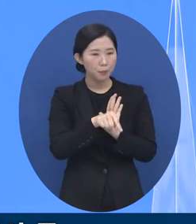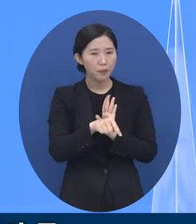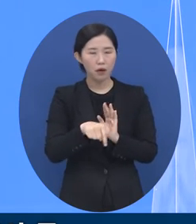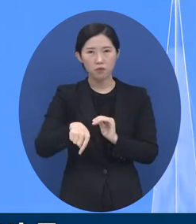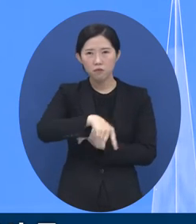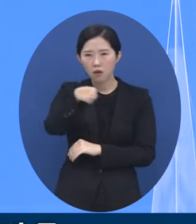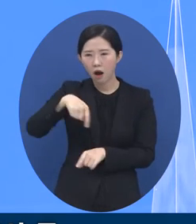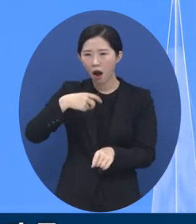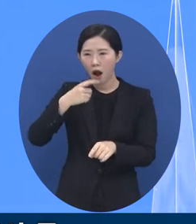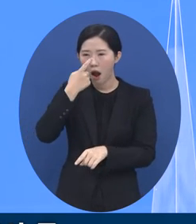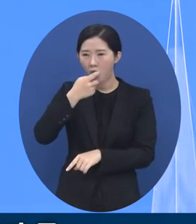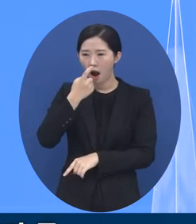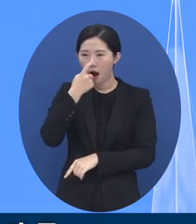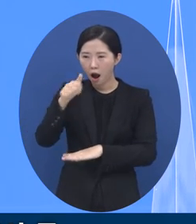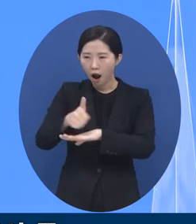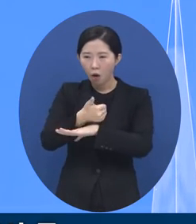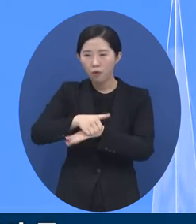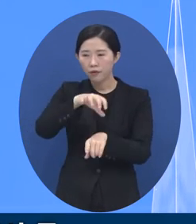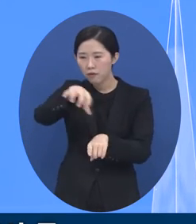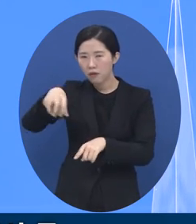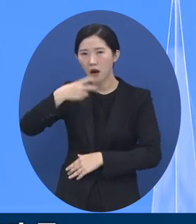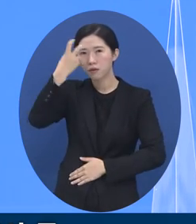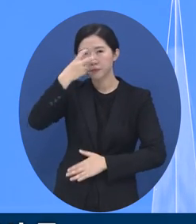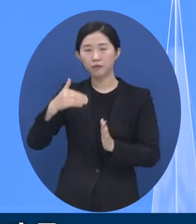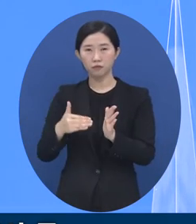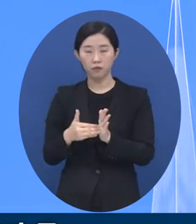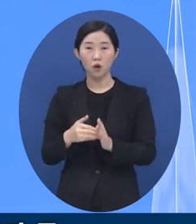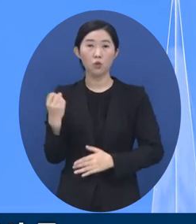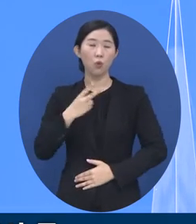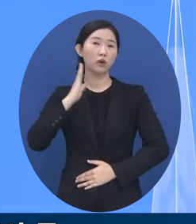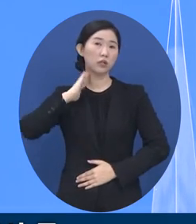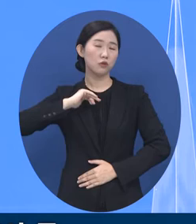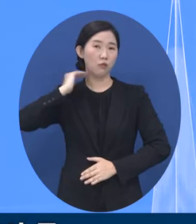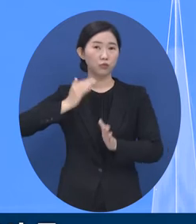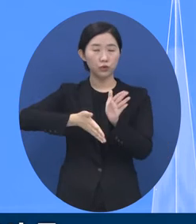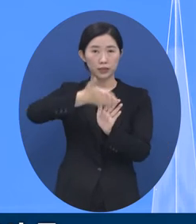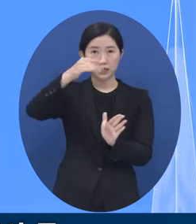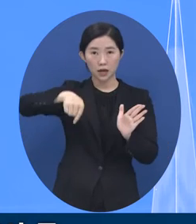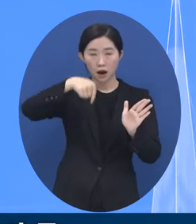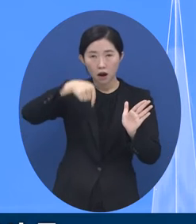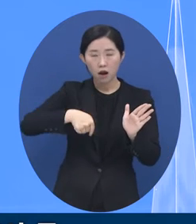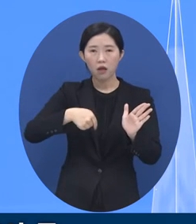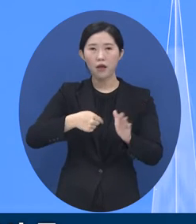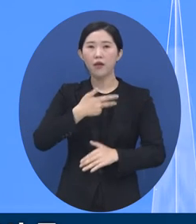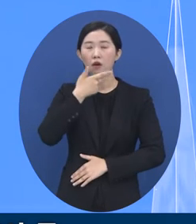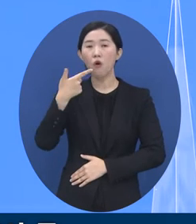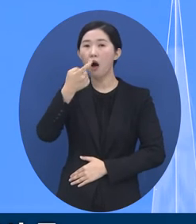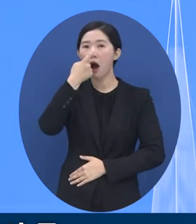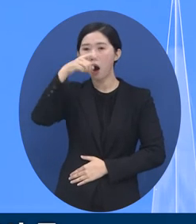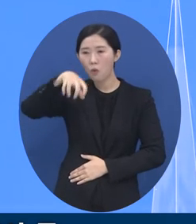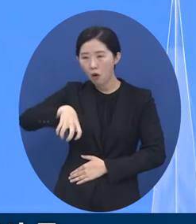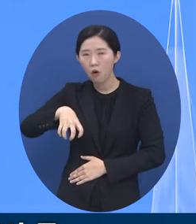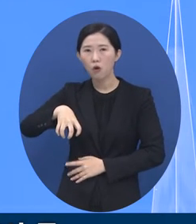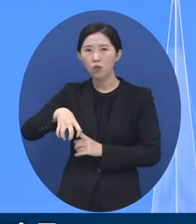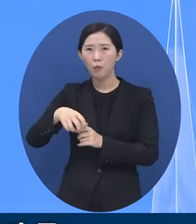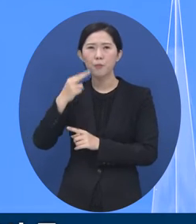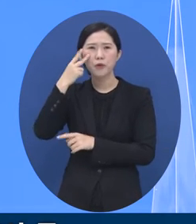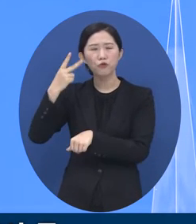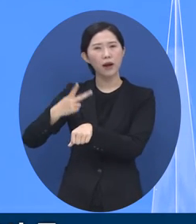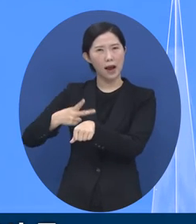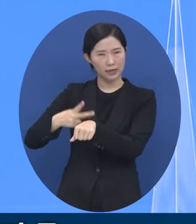실시했습니다. 또한 의정부시 소재 영어학원에서도 원어민 강사를 중심으로 집단 감염이